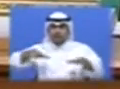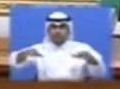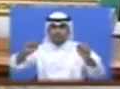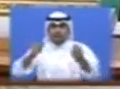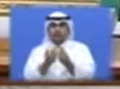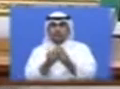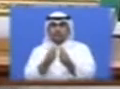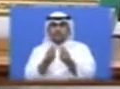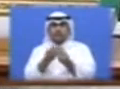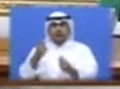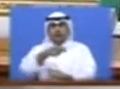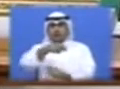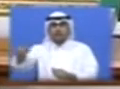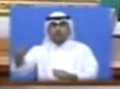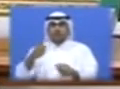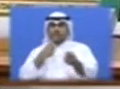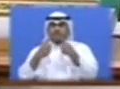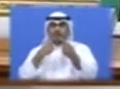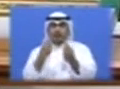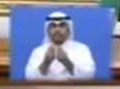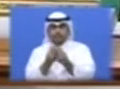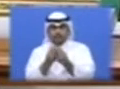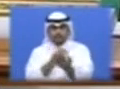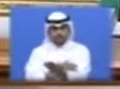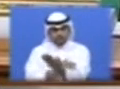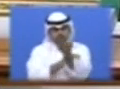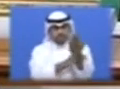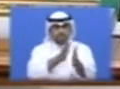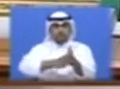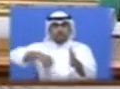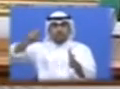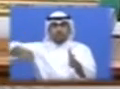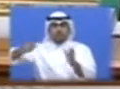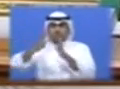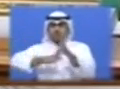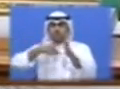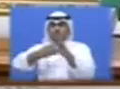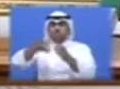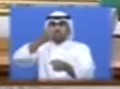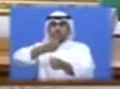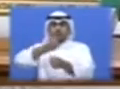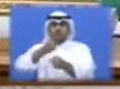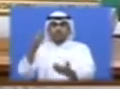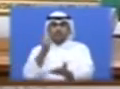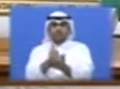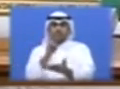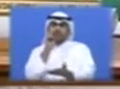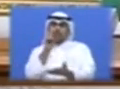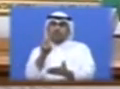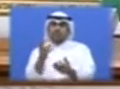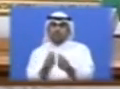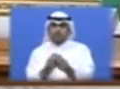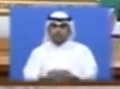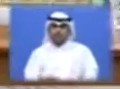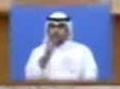الكويتيين، وذلك لرفعه إلى مجلس الأمة لإدراجه على جدول الأعمال. وقال الصانع في تصريح صحفي بمجلس